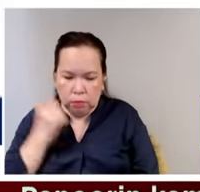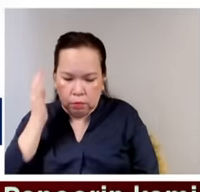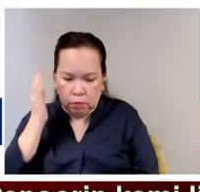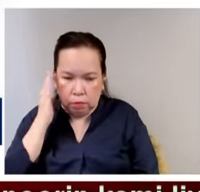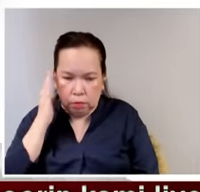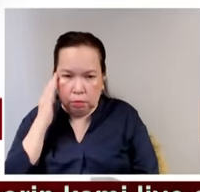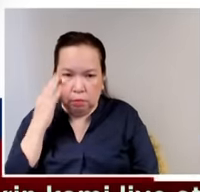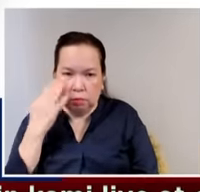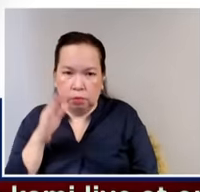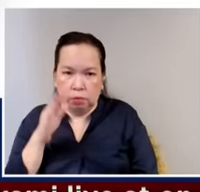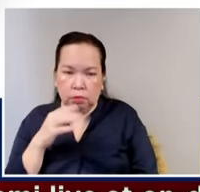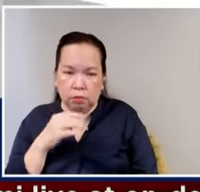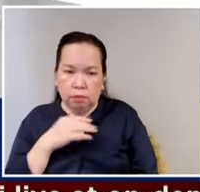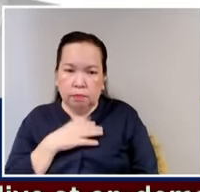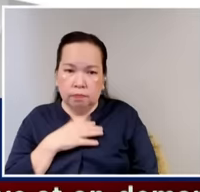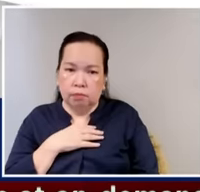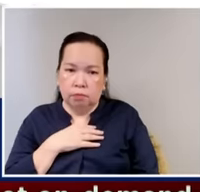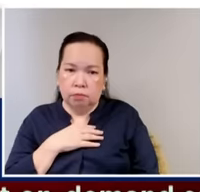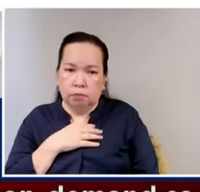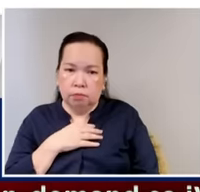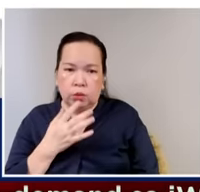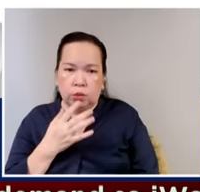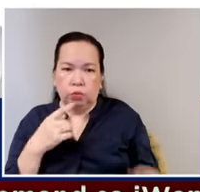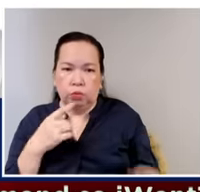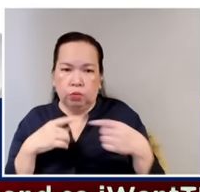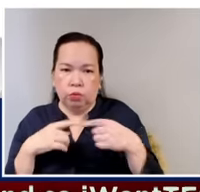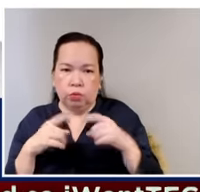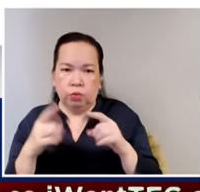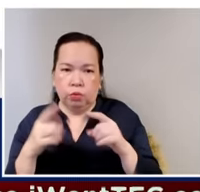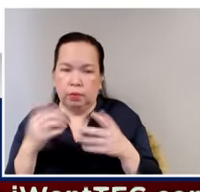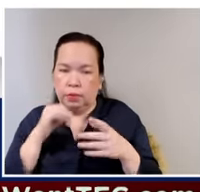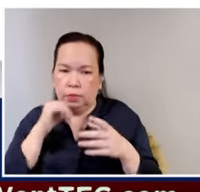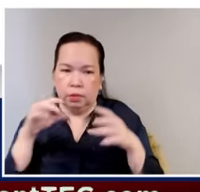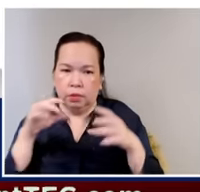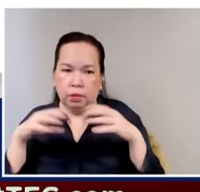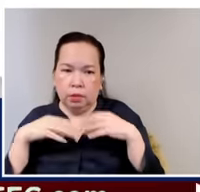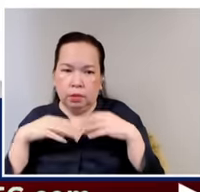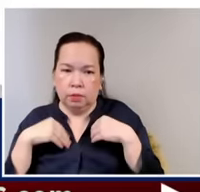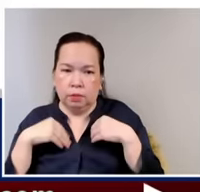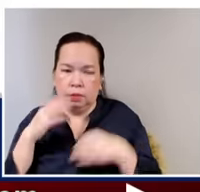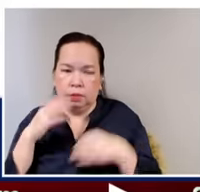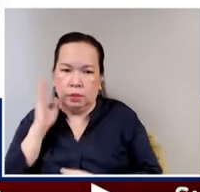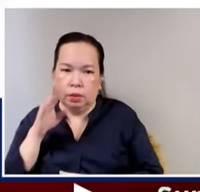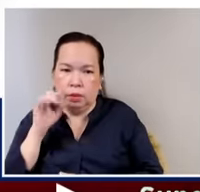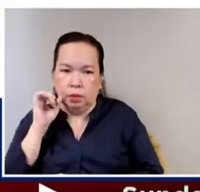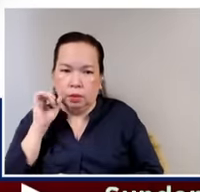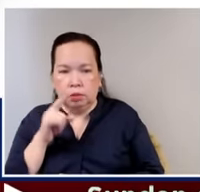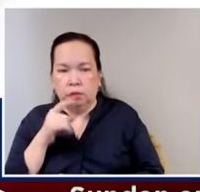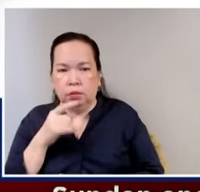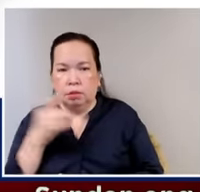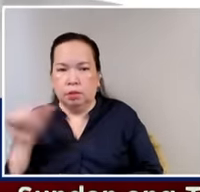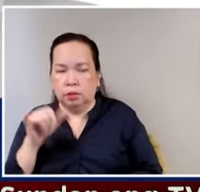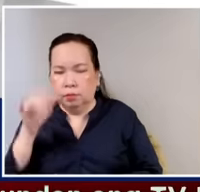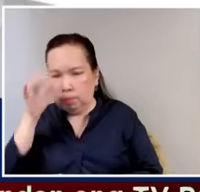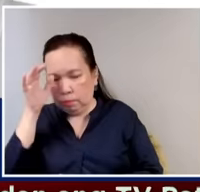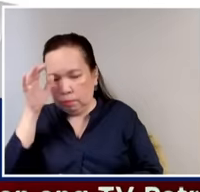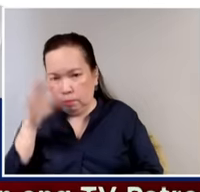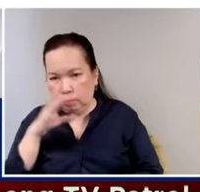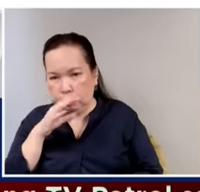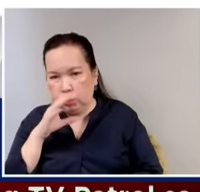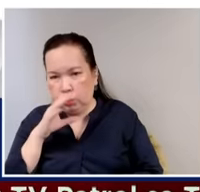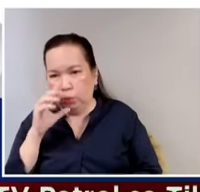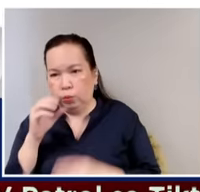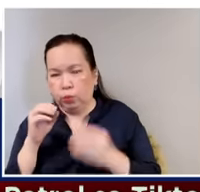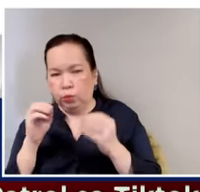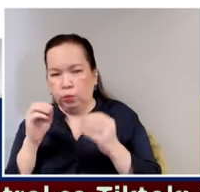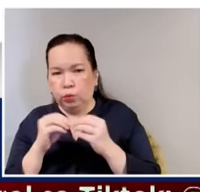kung saan patungo. Di na po ako tatanggapin ng mga kapatid ko po kahit pa siguro mga magulang ko po. Kahit mga kapatid ko po,